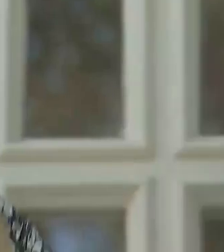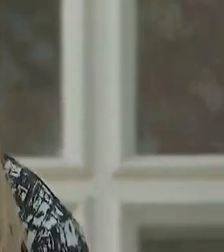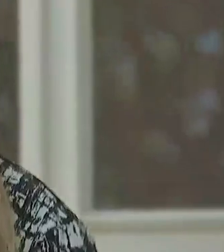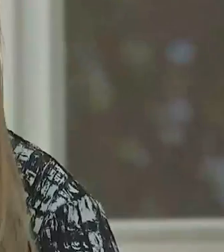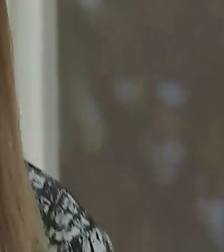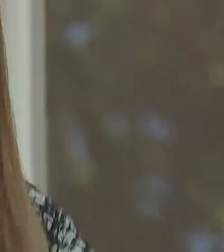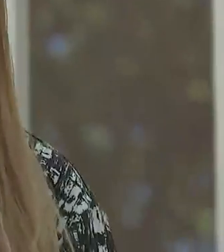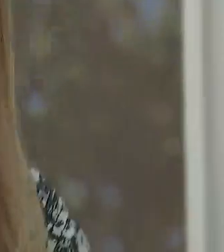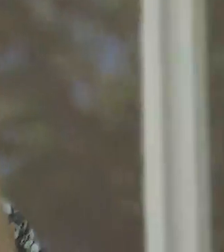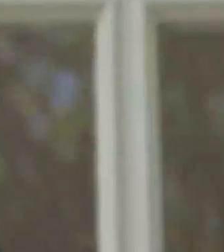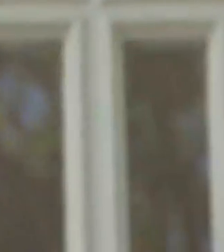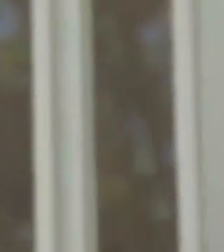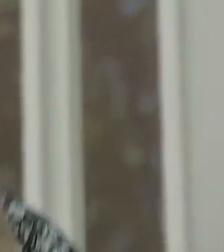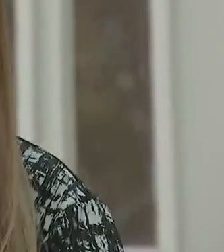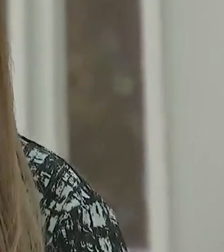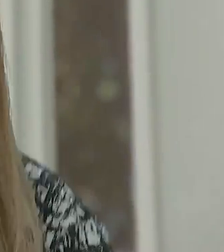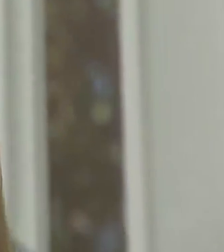çıkıyor.